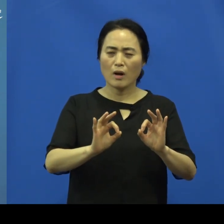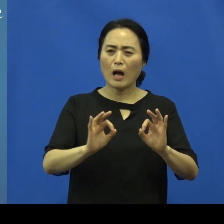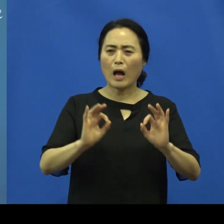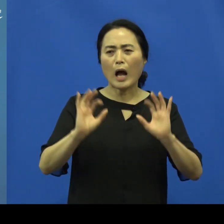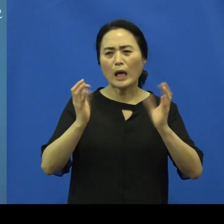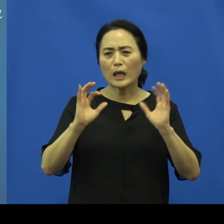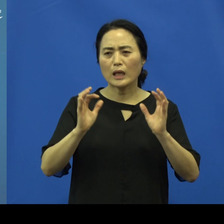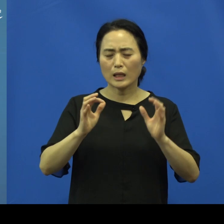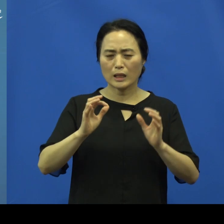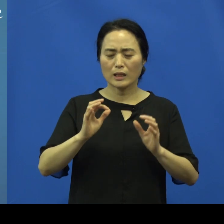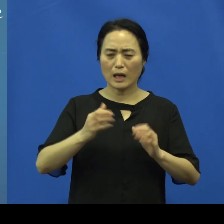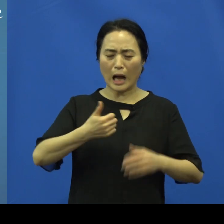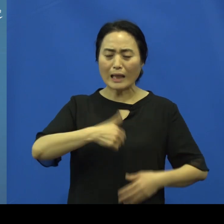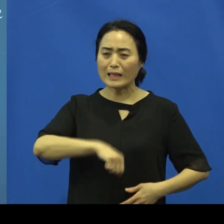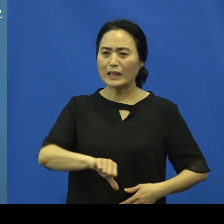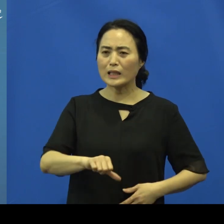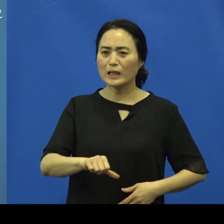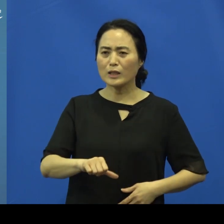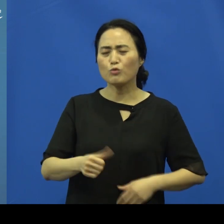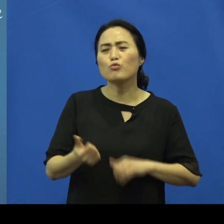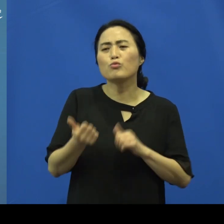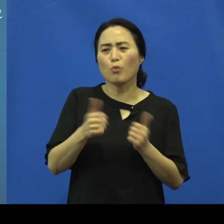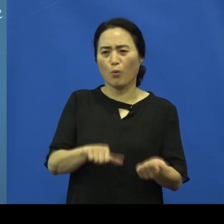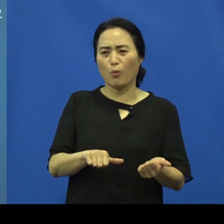이 아이가 죽어요.